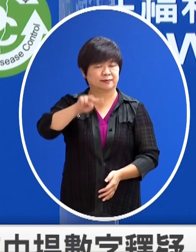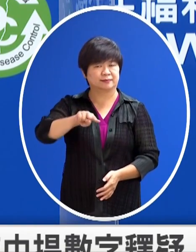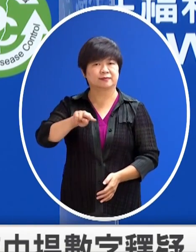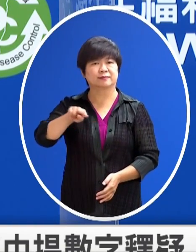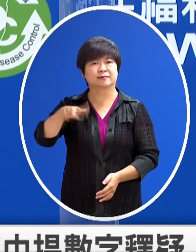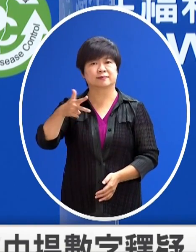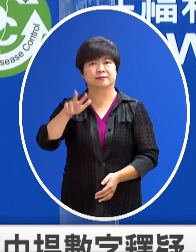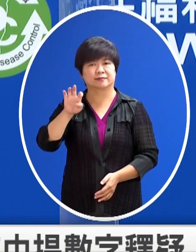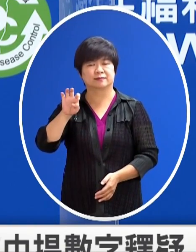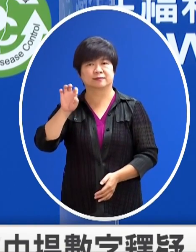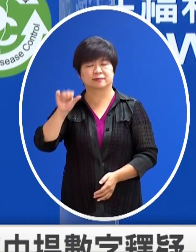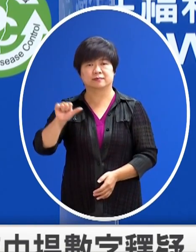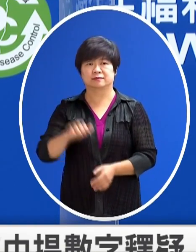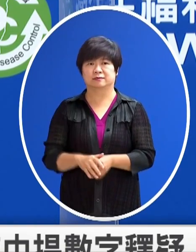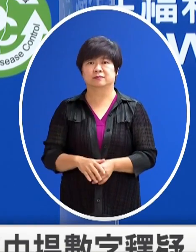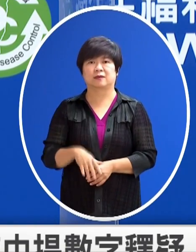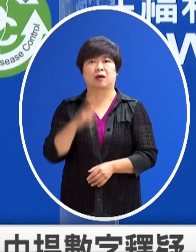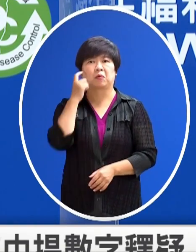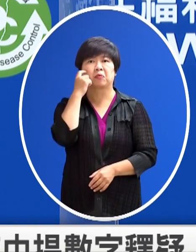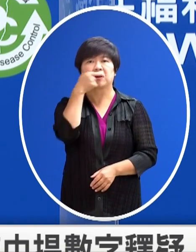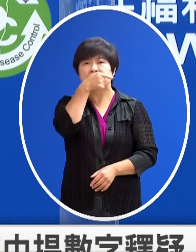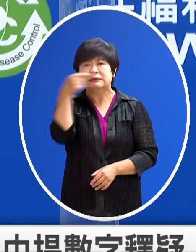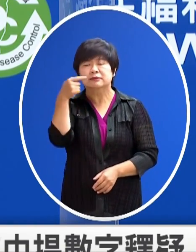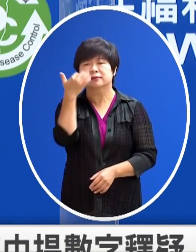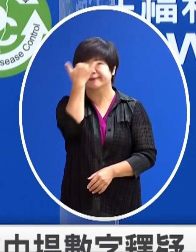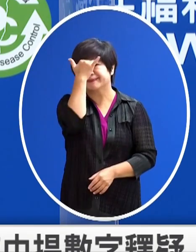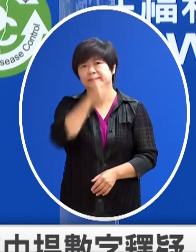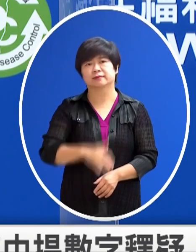12475个伪阳性呢。